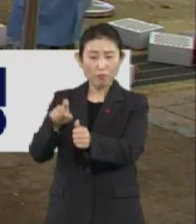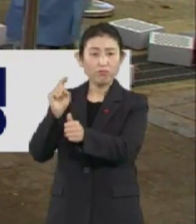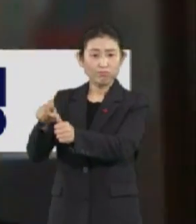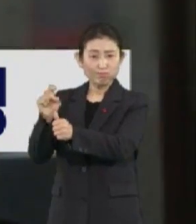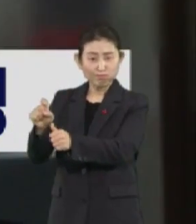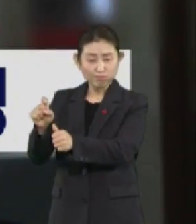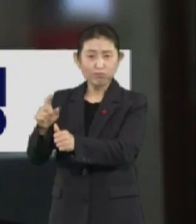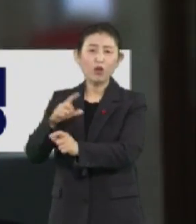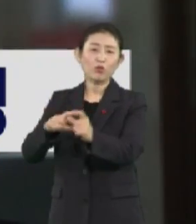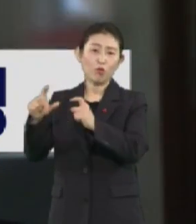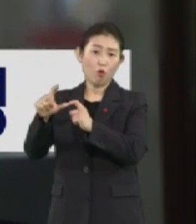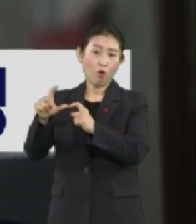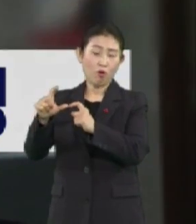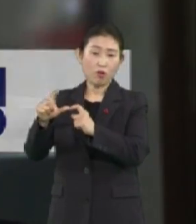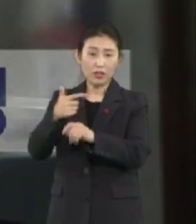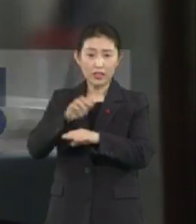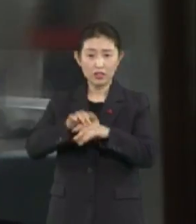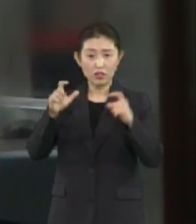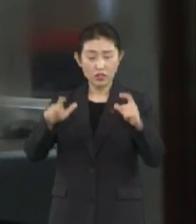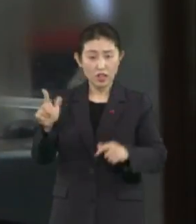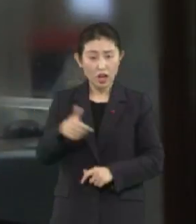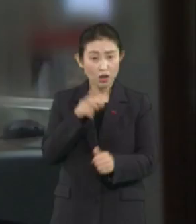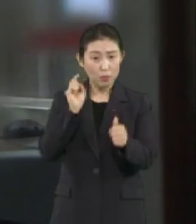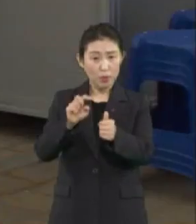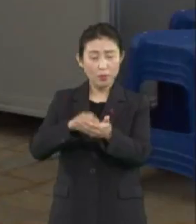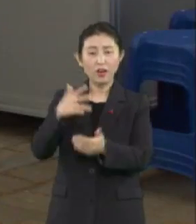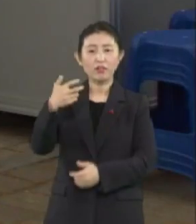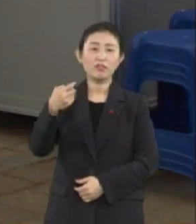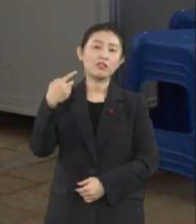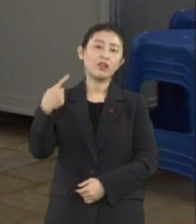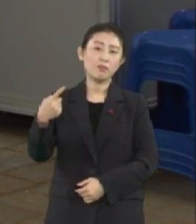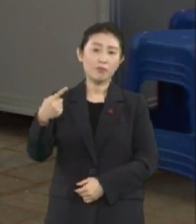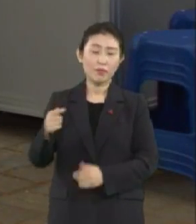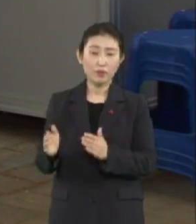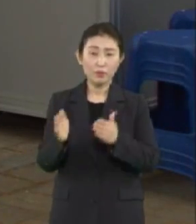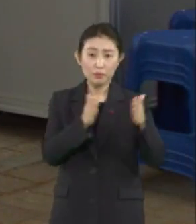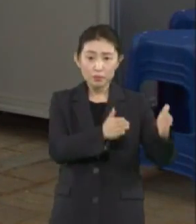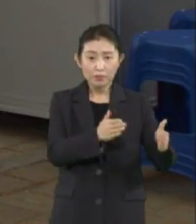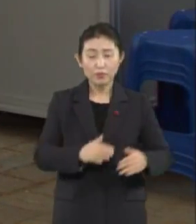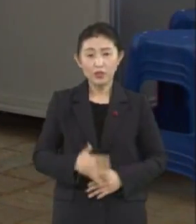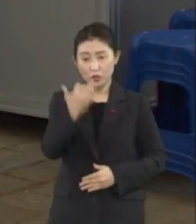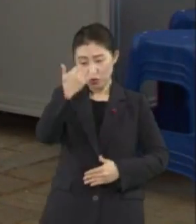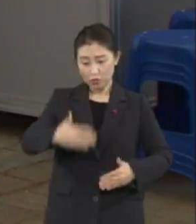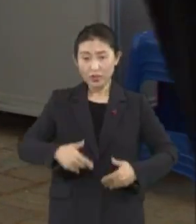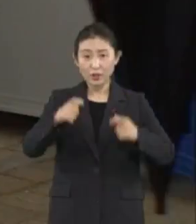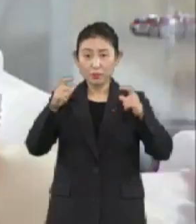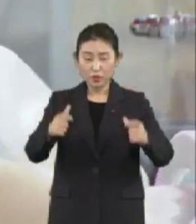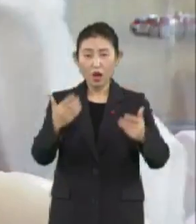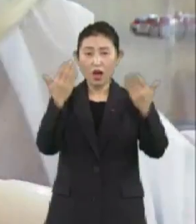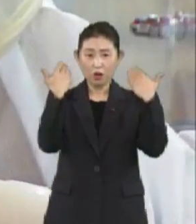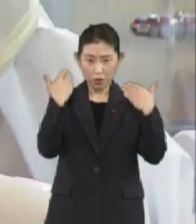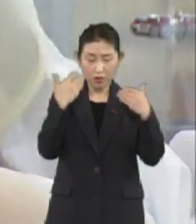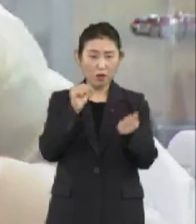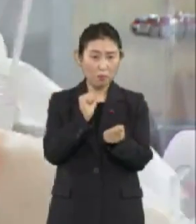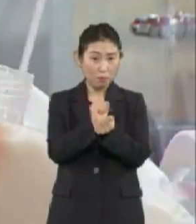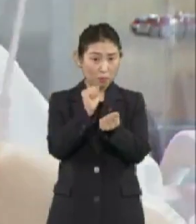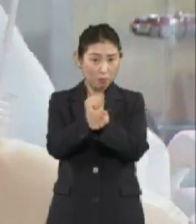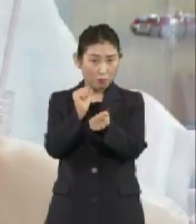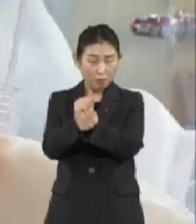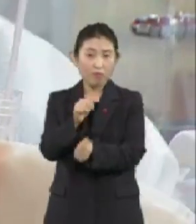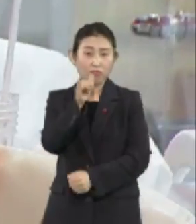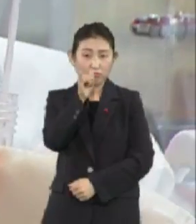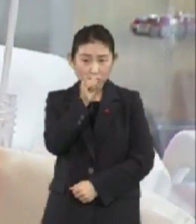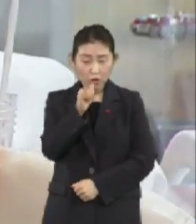자가 추가 발생하는 등 대전에서 하루 사이 일은 한 명이 추가됐습니다 충남 에서도 학교 등에서 감염 새가